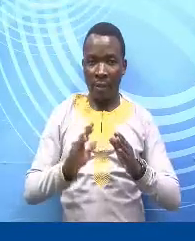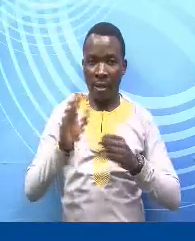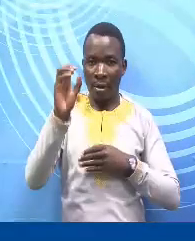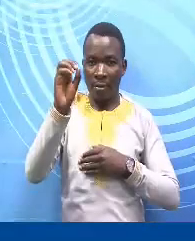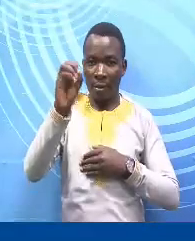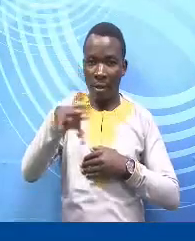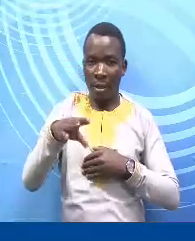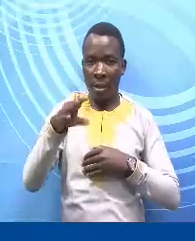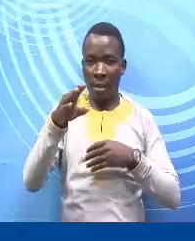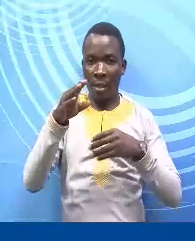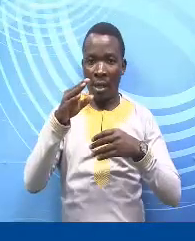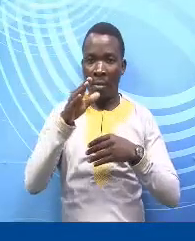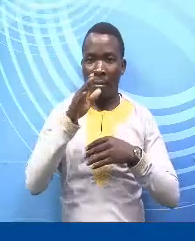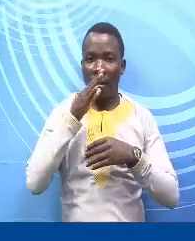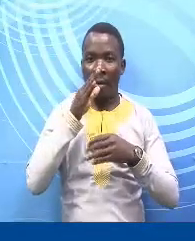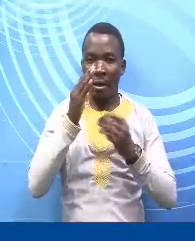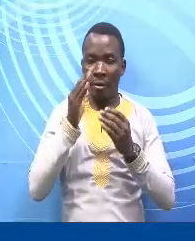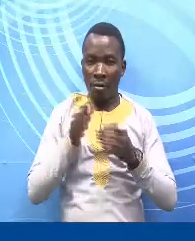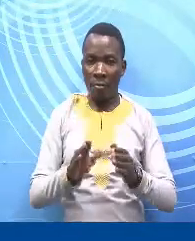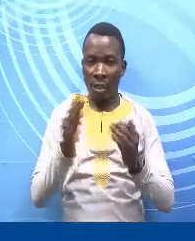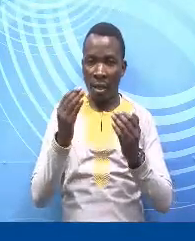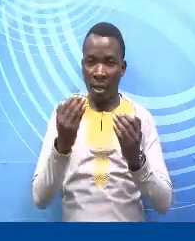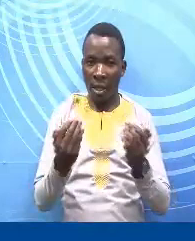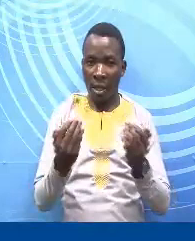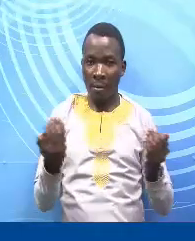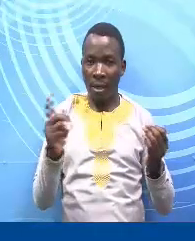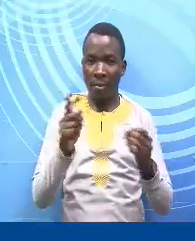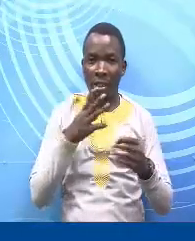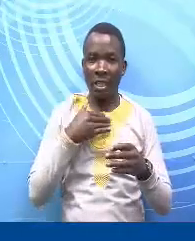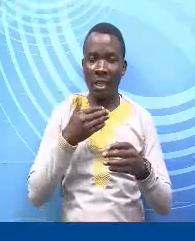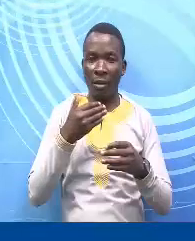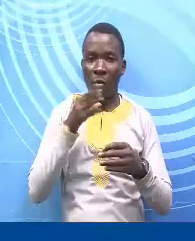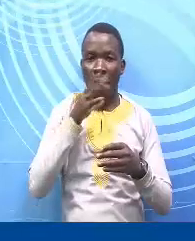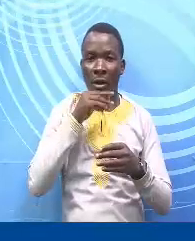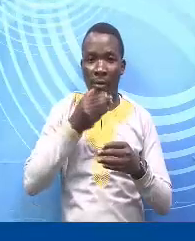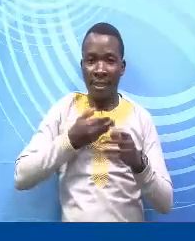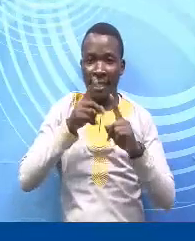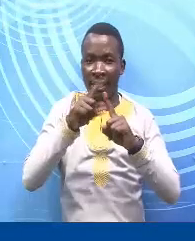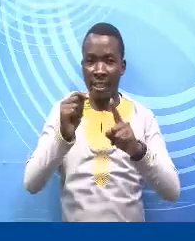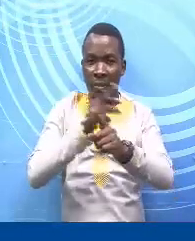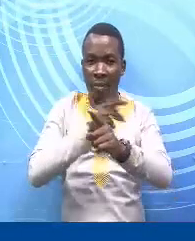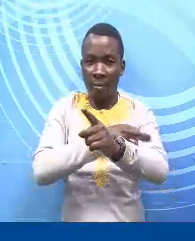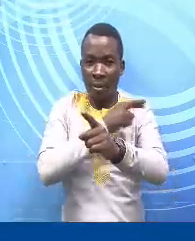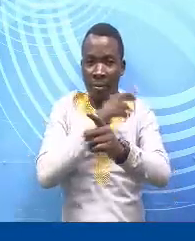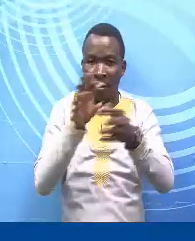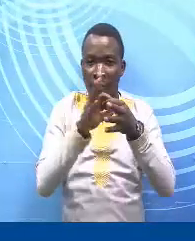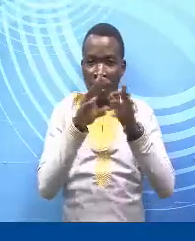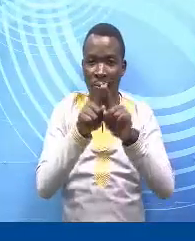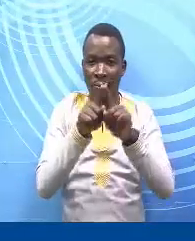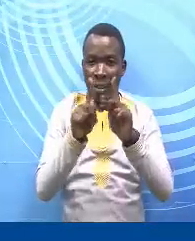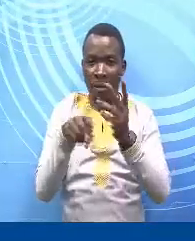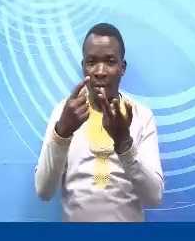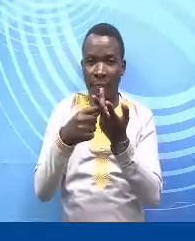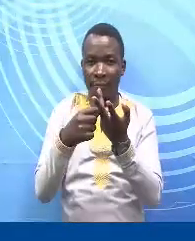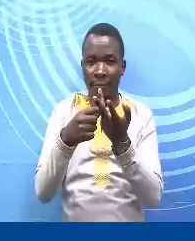nuko nyina ubyara abavana yatigeze yifuza ko uyu mugabo yagira ijambo ku mitungo baba barafatanyije nk'abantu basezeranye